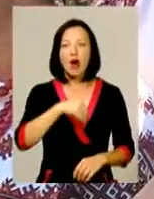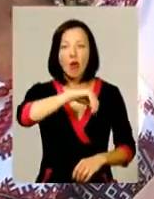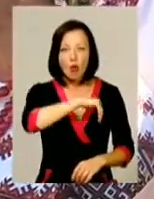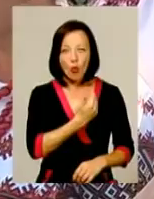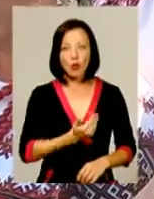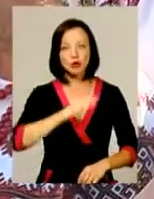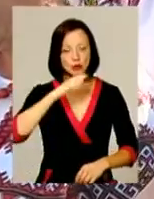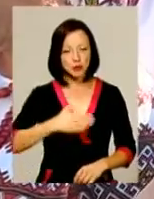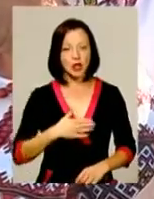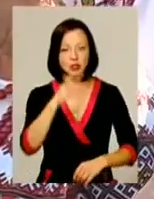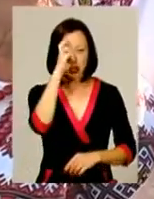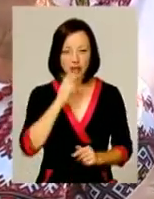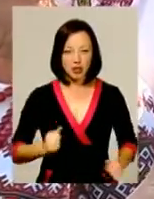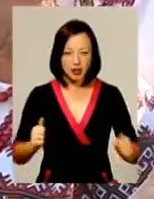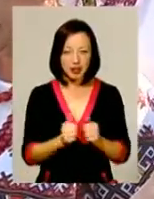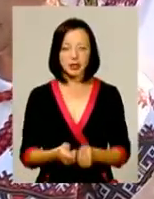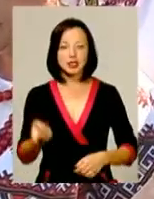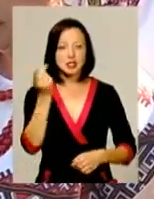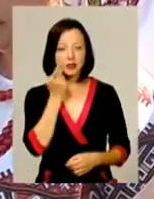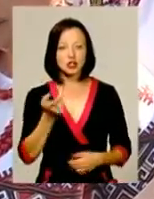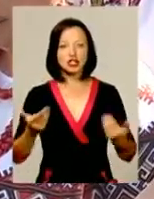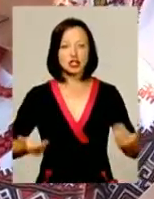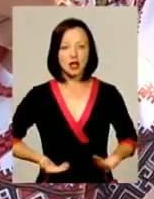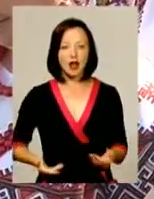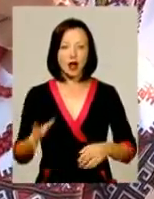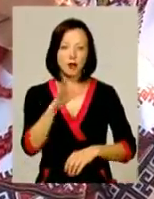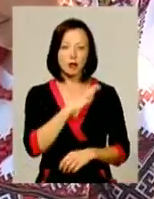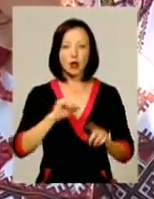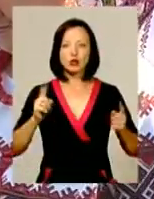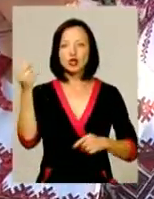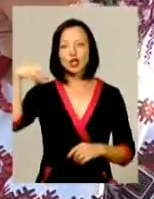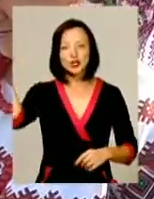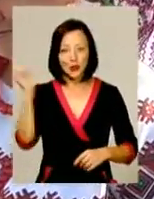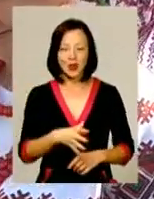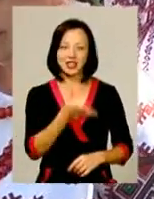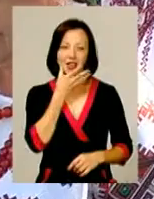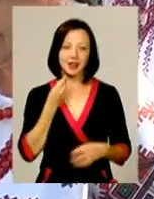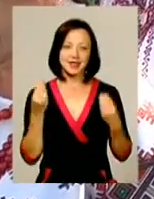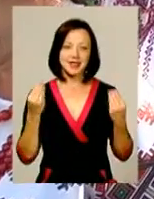наша країна завжди жила і була дуже сонячна і красива.